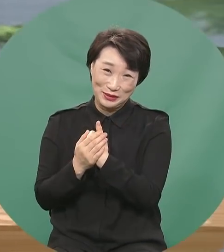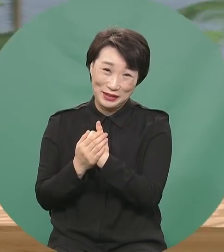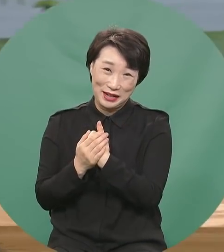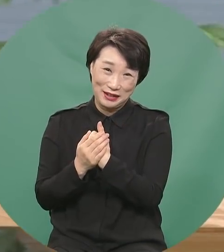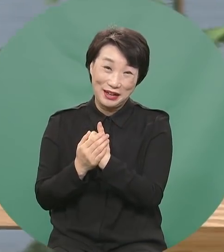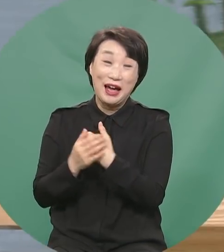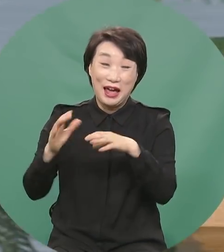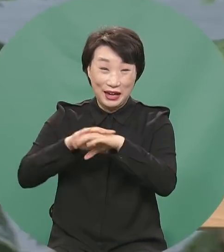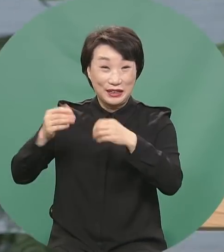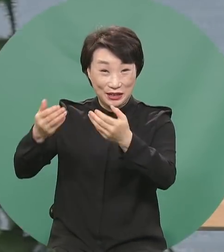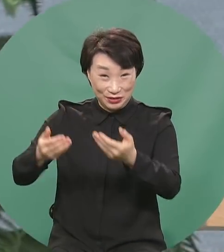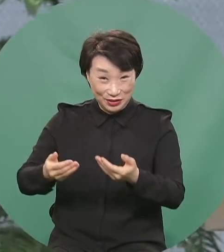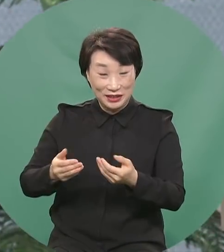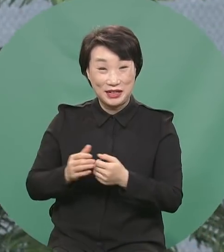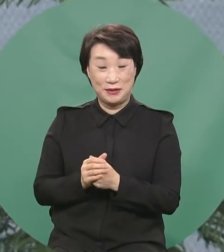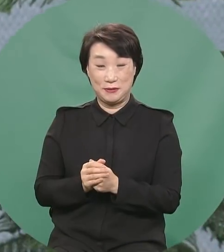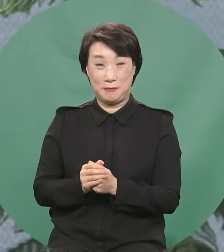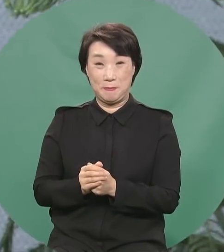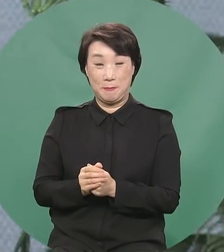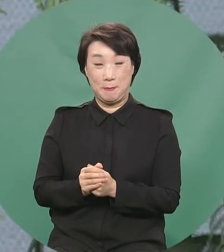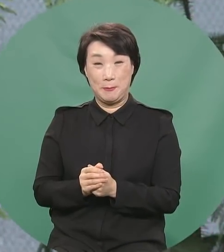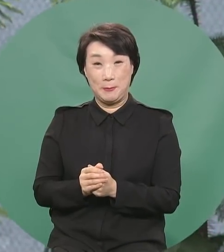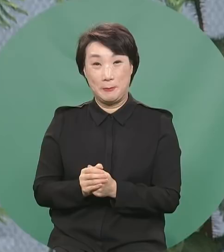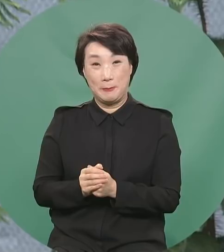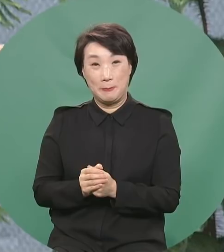도와주시겠다고, 해결해 주시겠다고